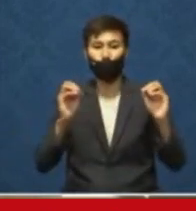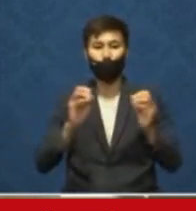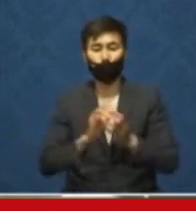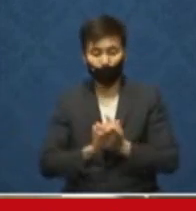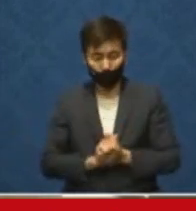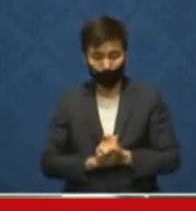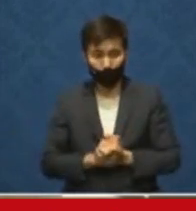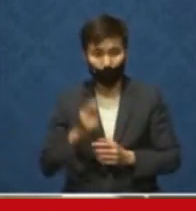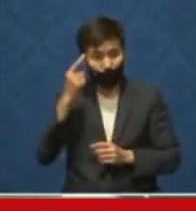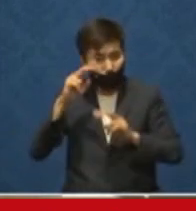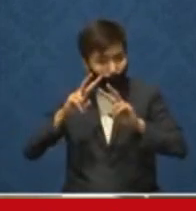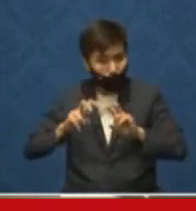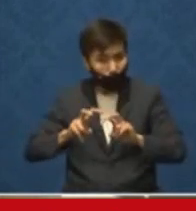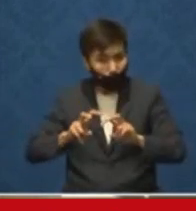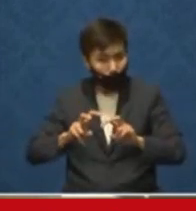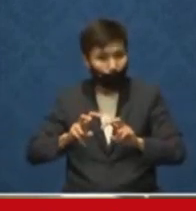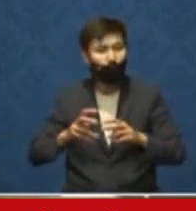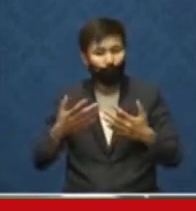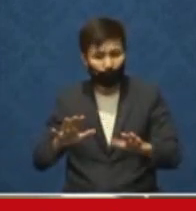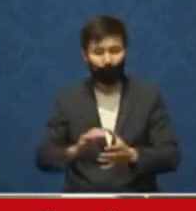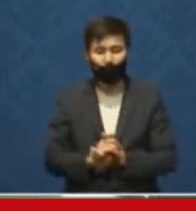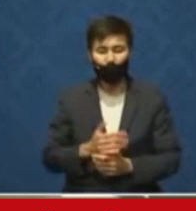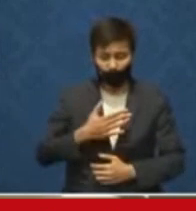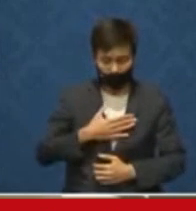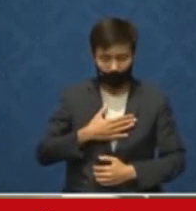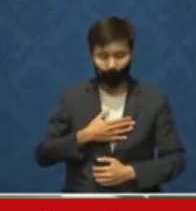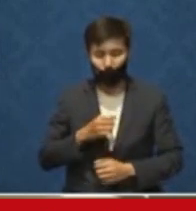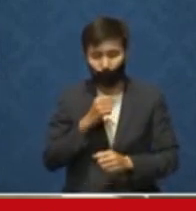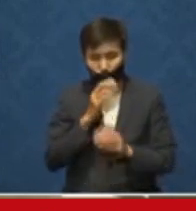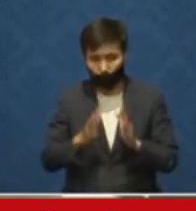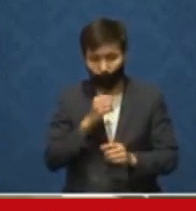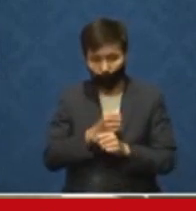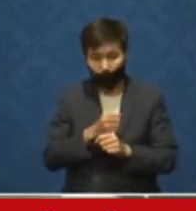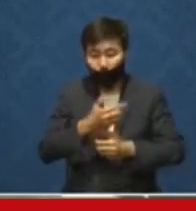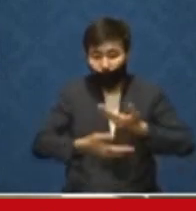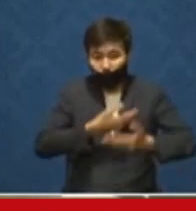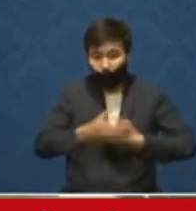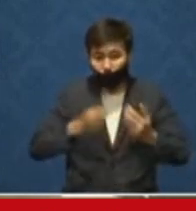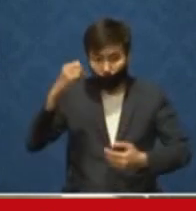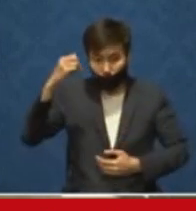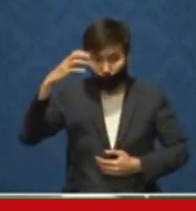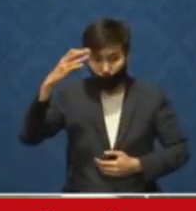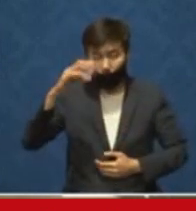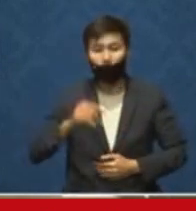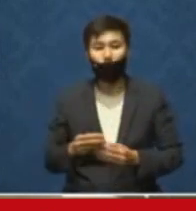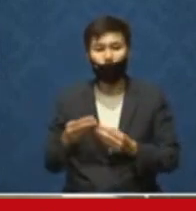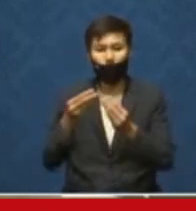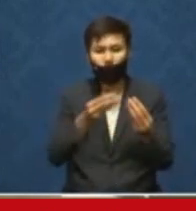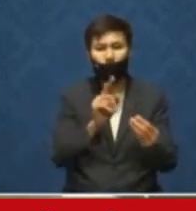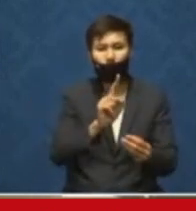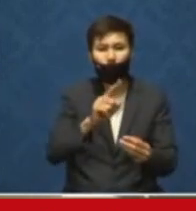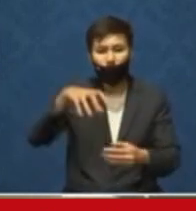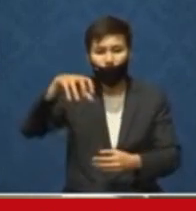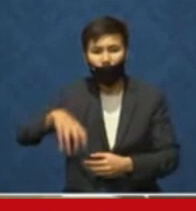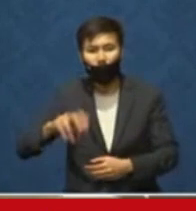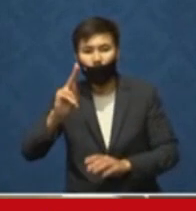ลงพี่น้องผมหายจนและวิเคราะห์ผลที่ได้จากโรงไฟฟ้าชุมชนแล้วนี่ทั้งป้องไปปลูกต้นไม้ทั้งพวก